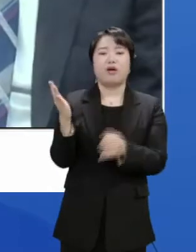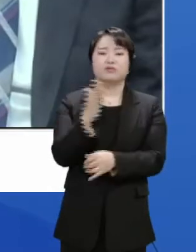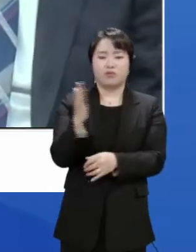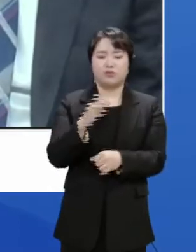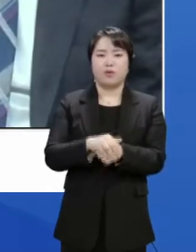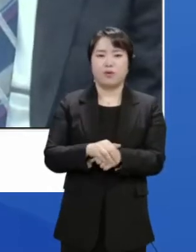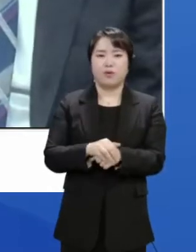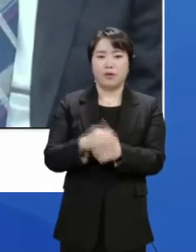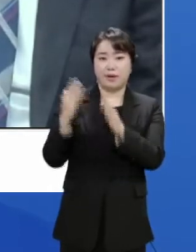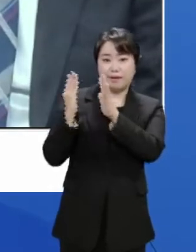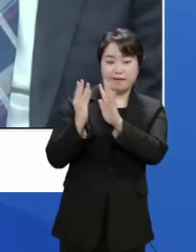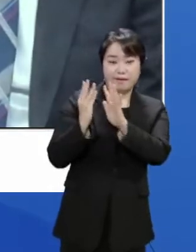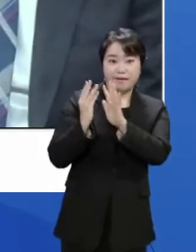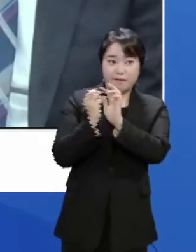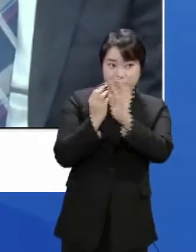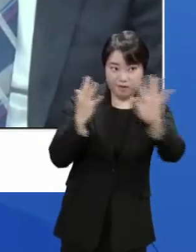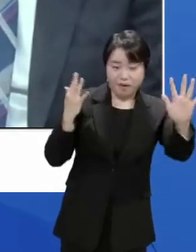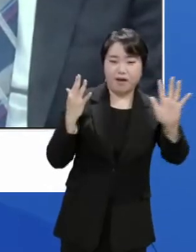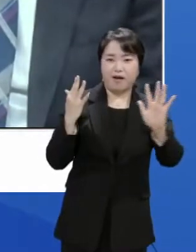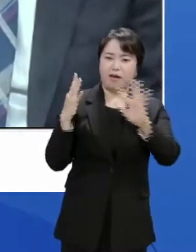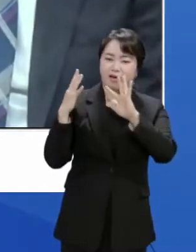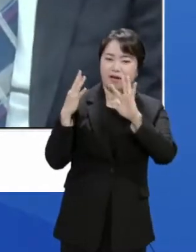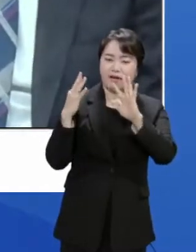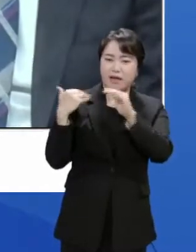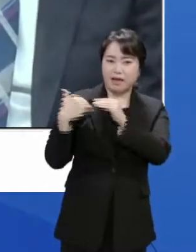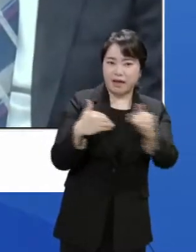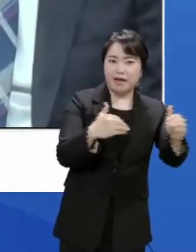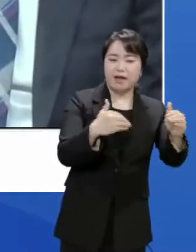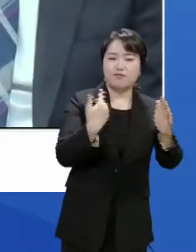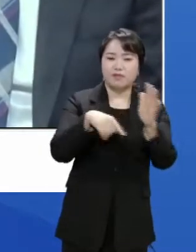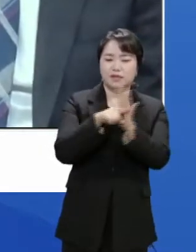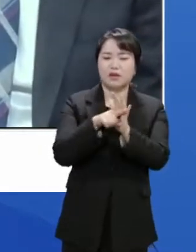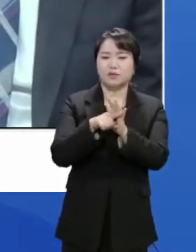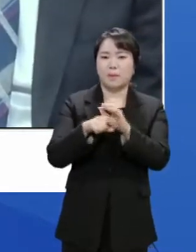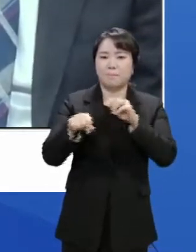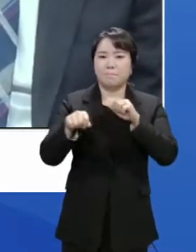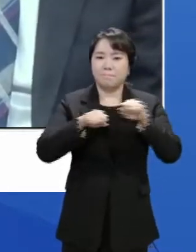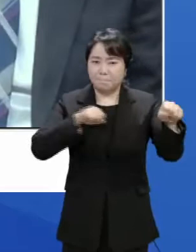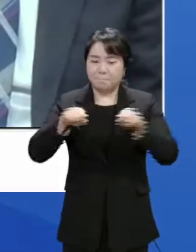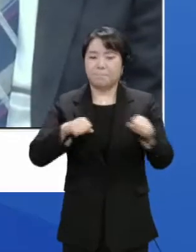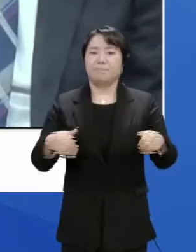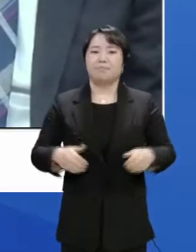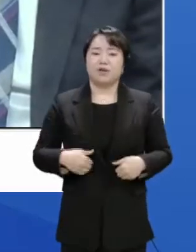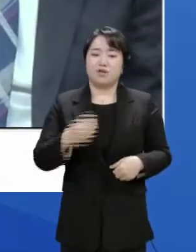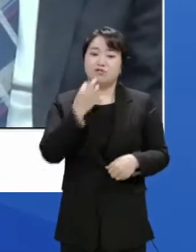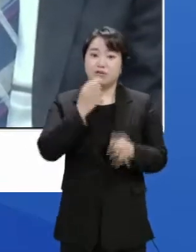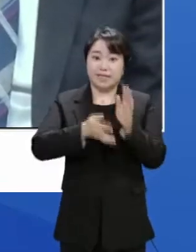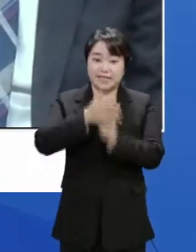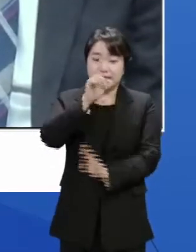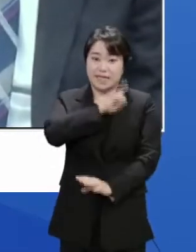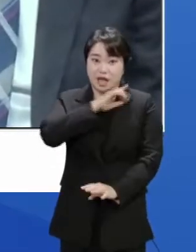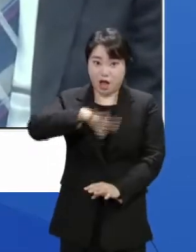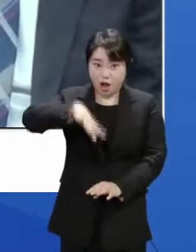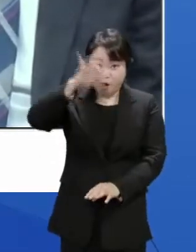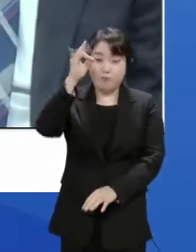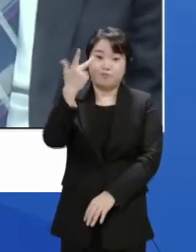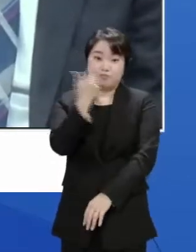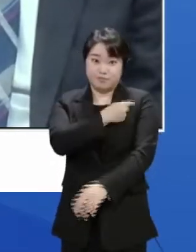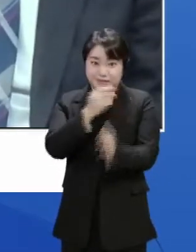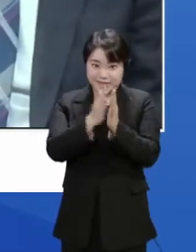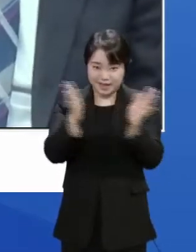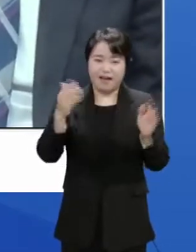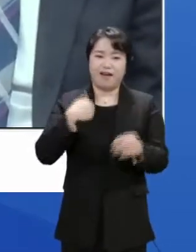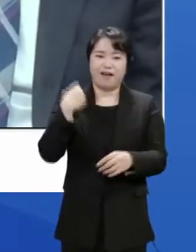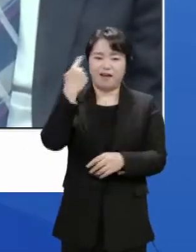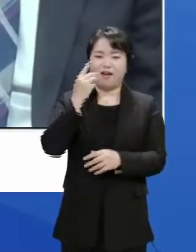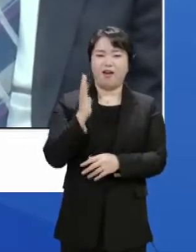저희가 그 일정에 맞추려면 굉장히 빠듯하긴 할 것 같은데요. 그래도 서울시에서 가장 먼저 시작하게 돼서